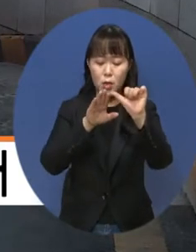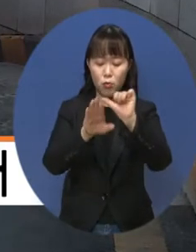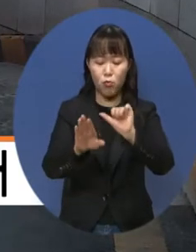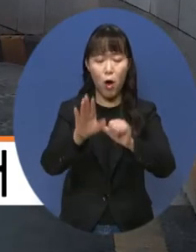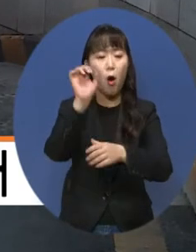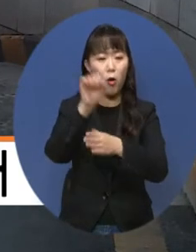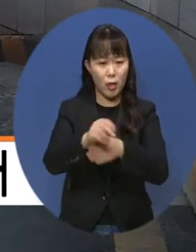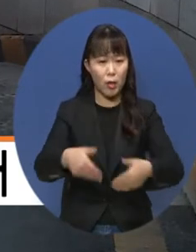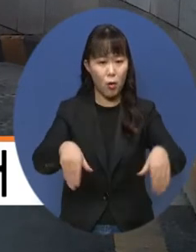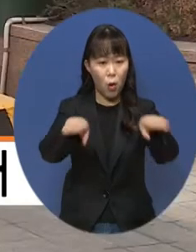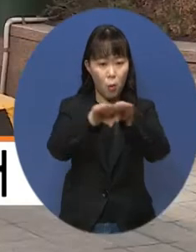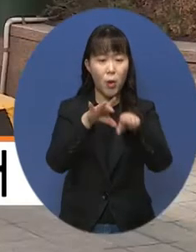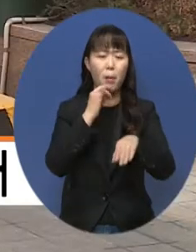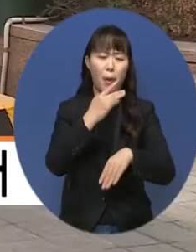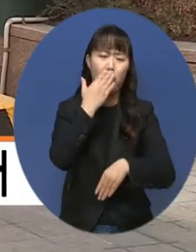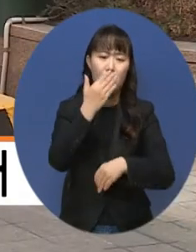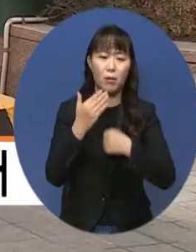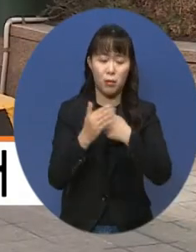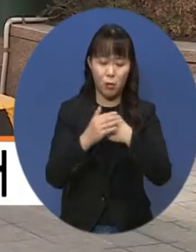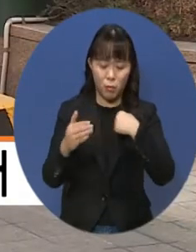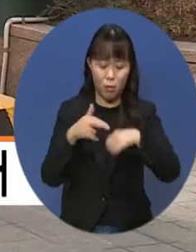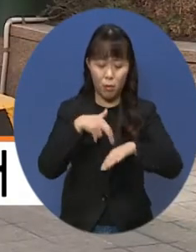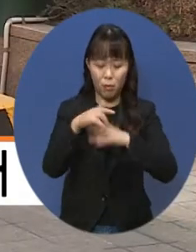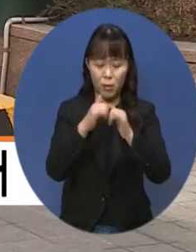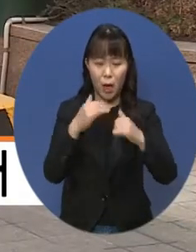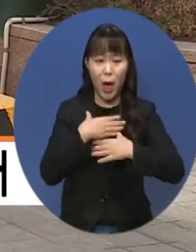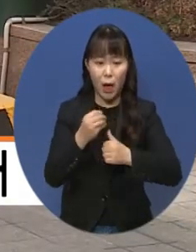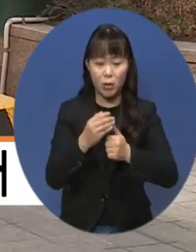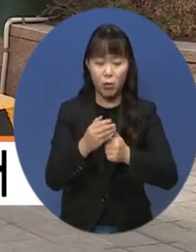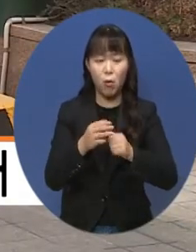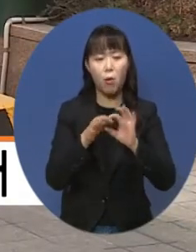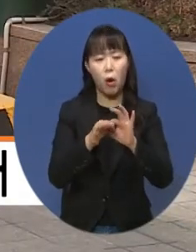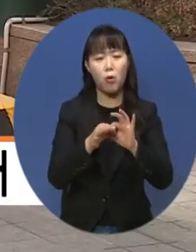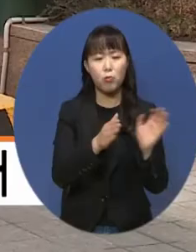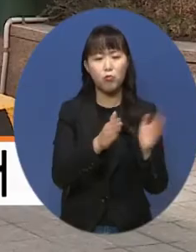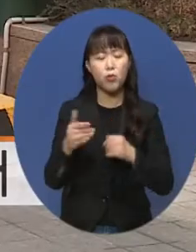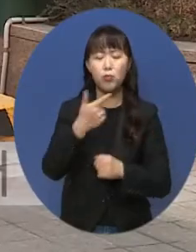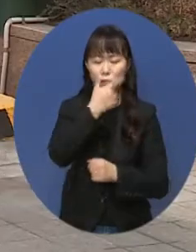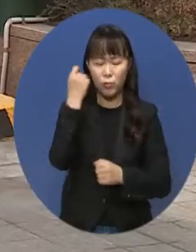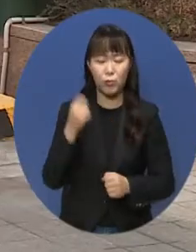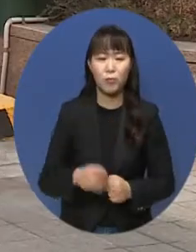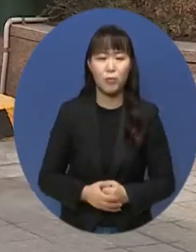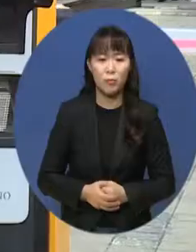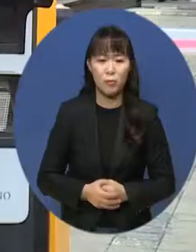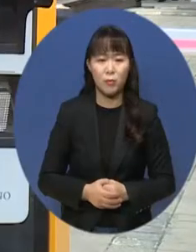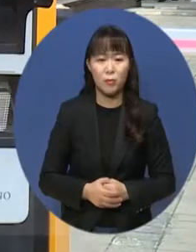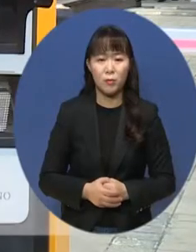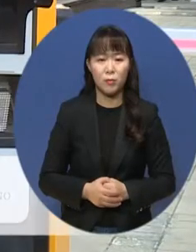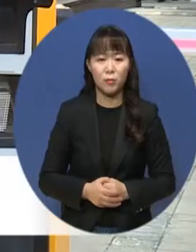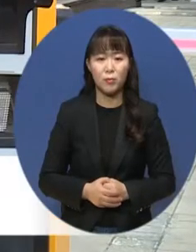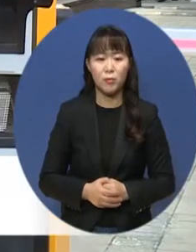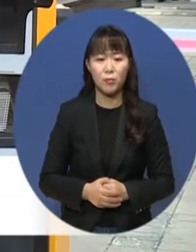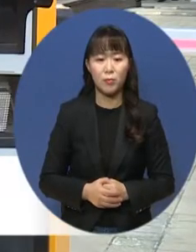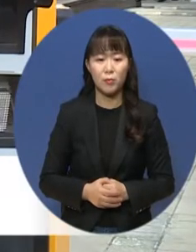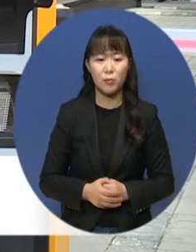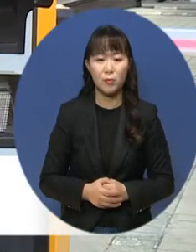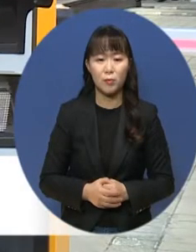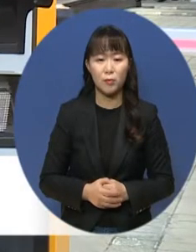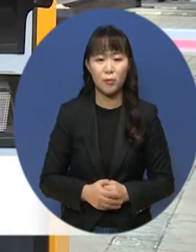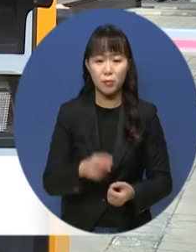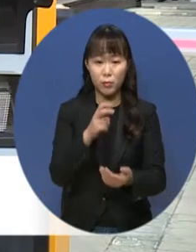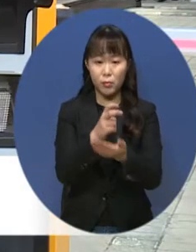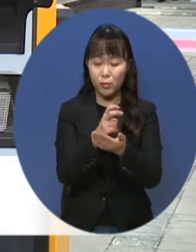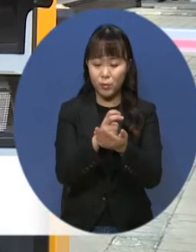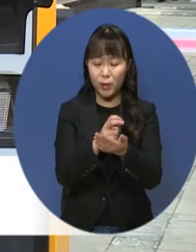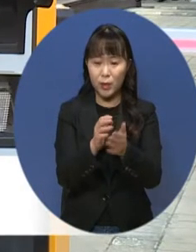이후에 허가받은 건물에만 적용돼 보행자 안전시설이 미흡하다는 지적입니다. 법률 시행